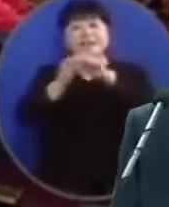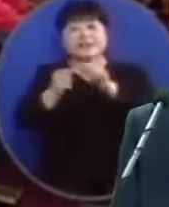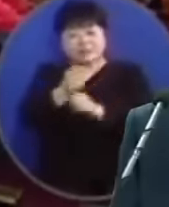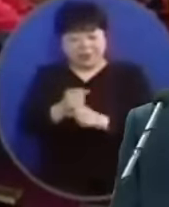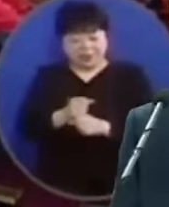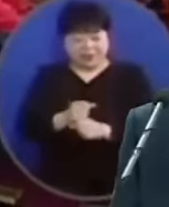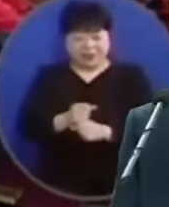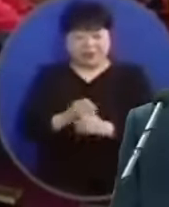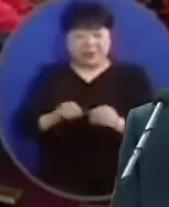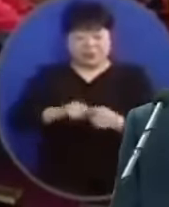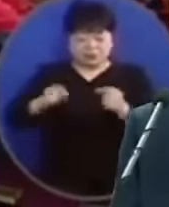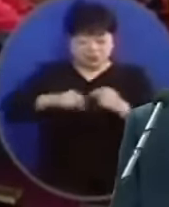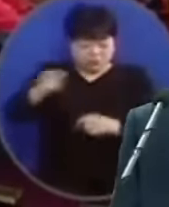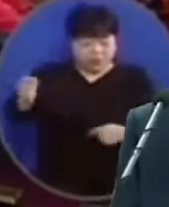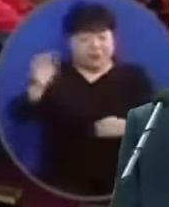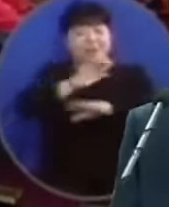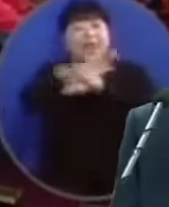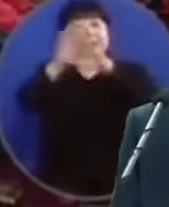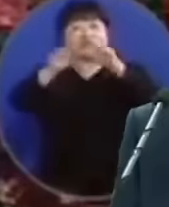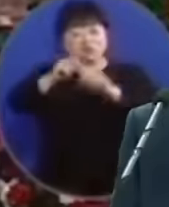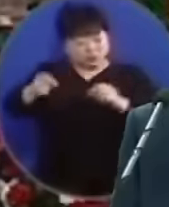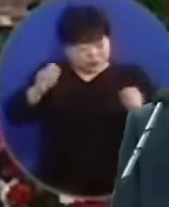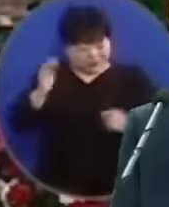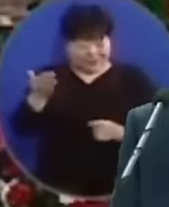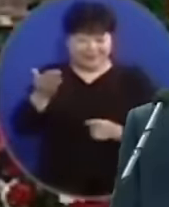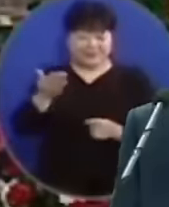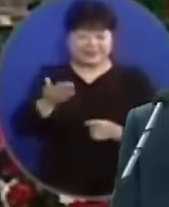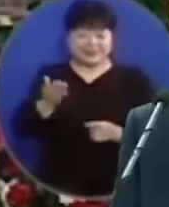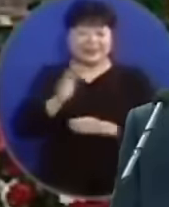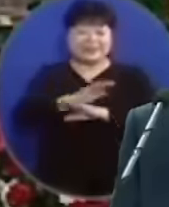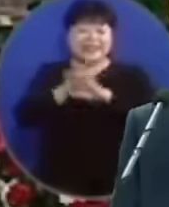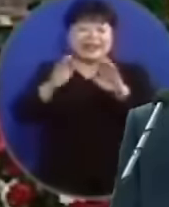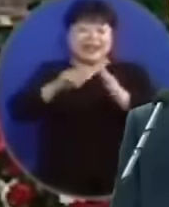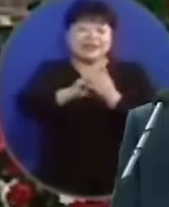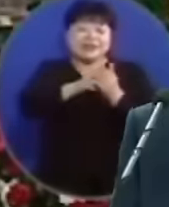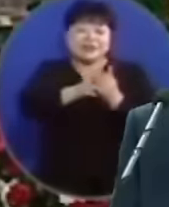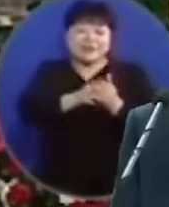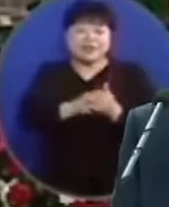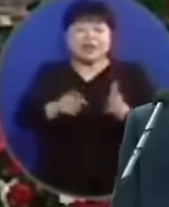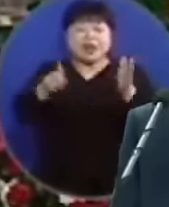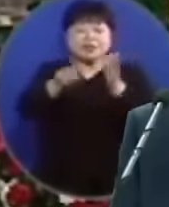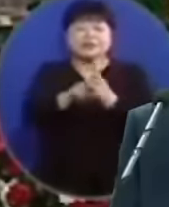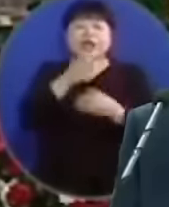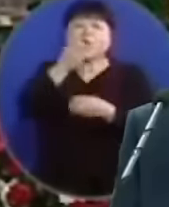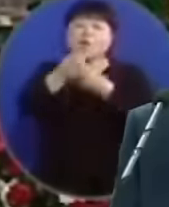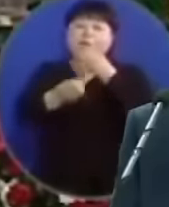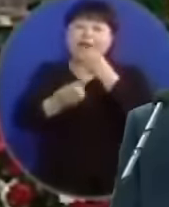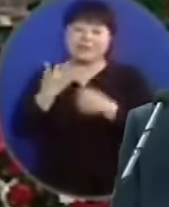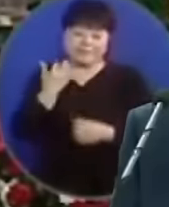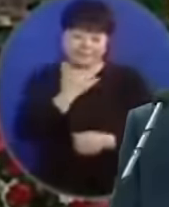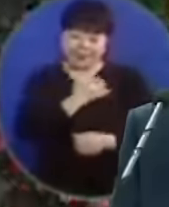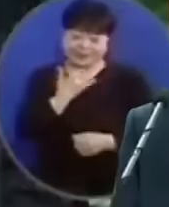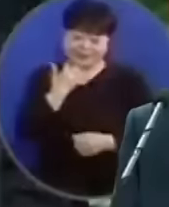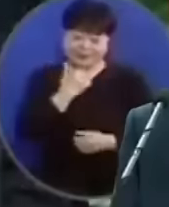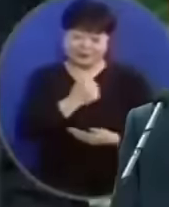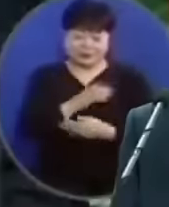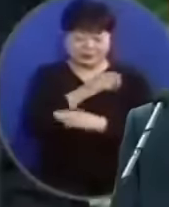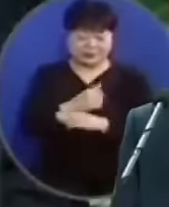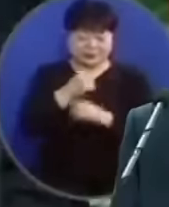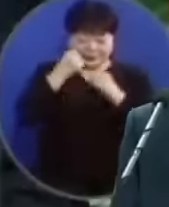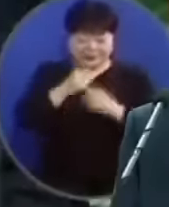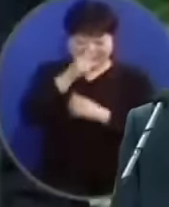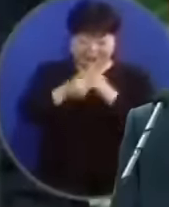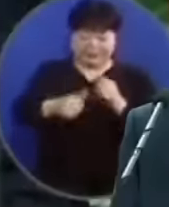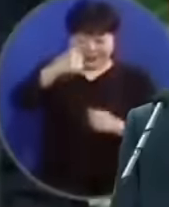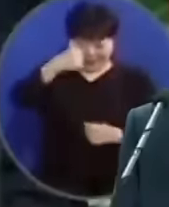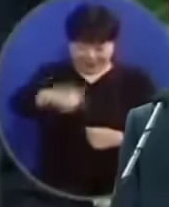것이요 땅에서 무엇인지 풀면 하늘에서 풀리리라. 천국의 열쇠가 뭡니까? 신앙의 고백인 것입니다. 베드로가 주는 그리스도시요 살아계신